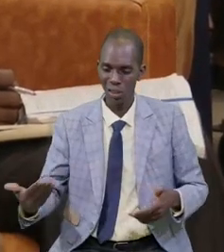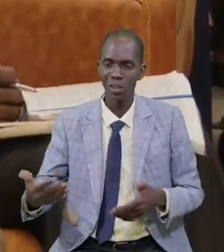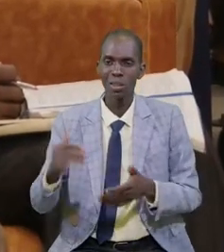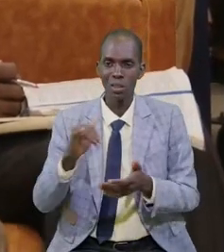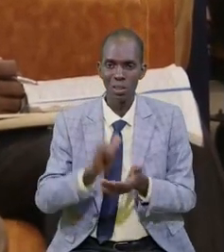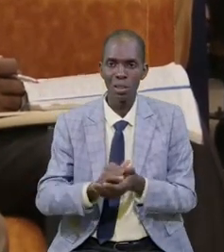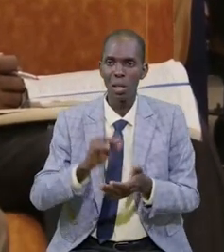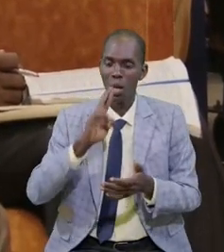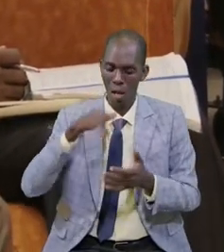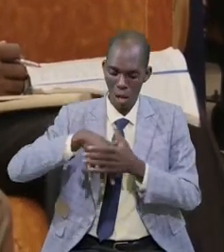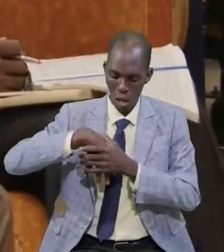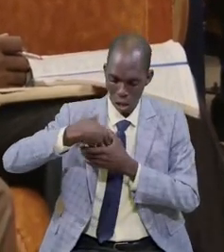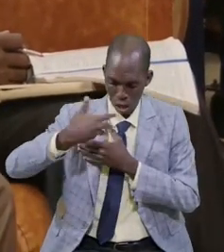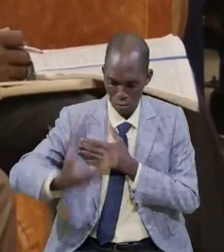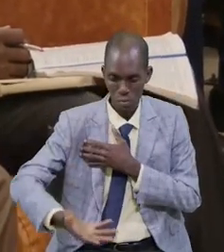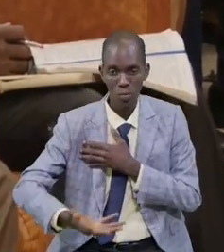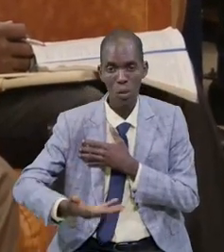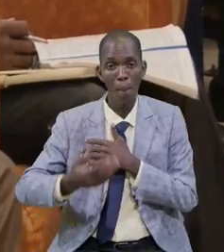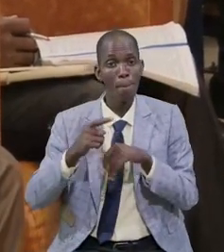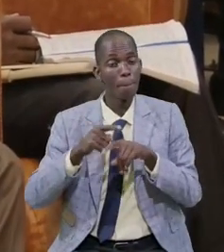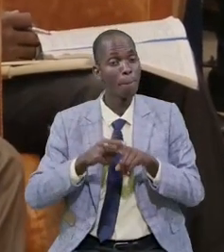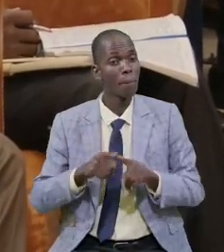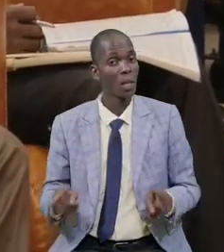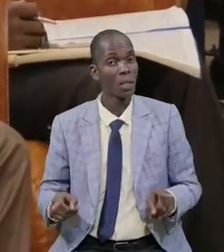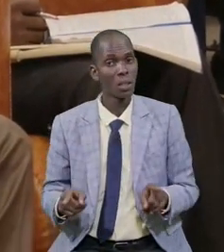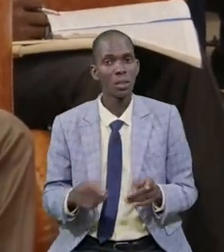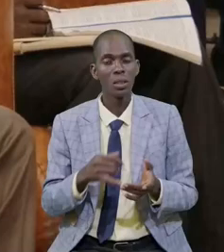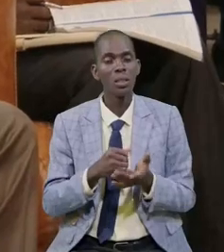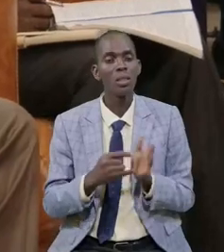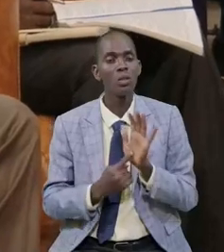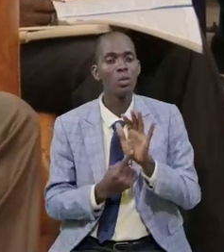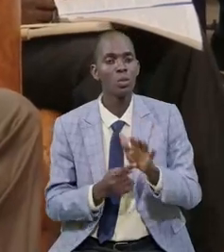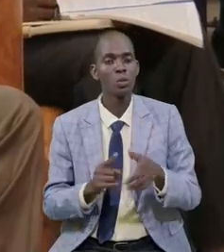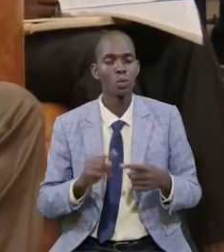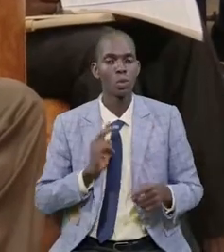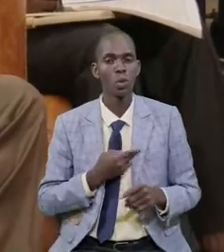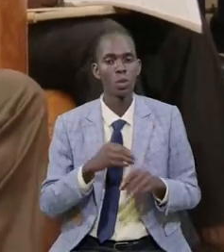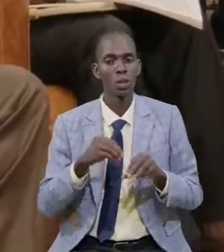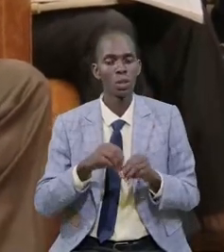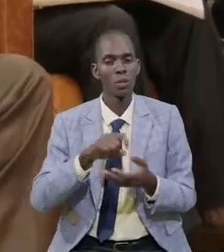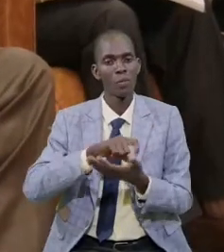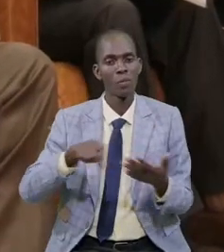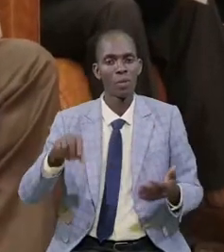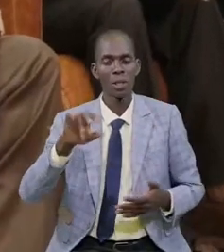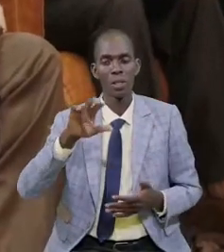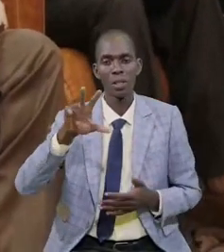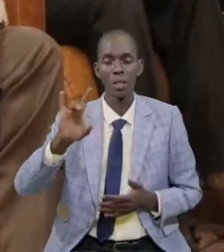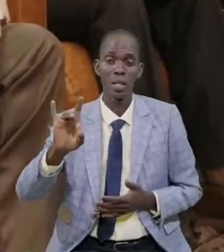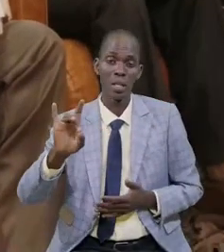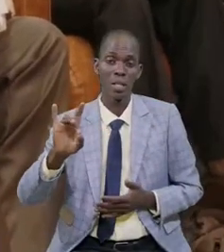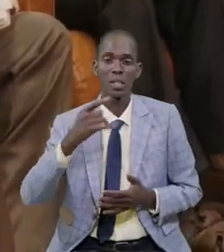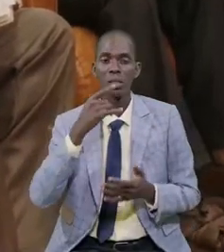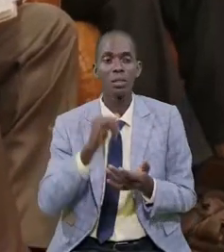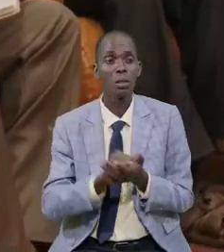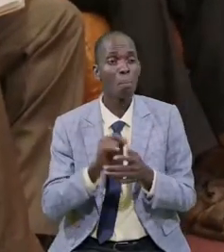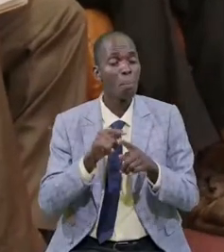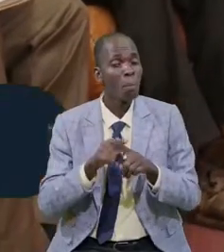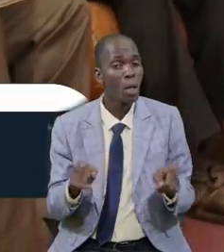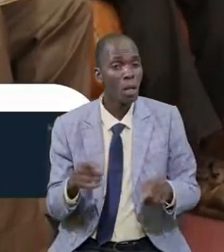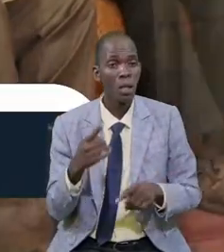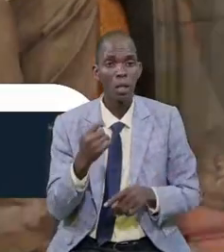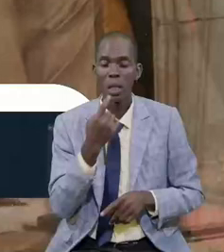en dehors de lui. Mais ça, cela nous dit au verset 8, « Mais la